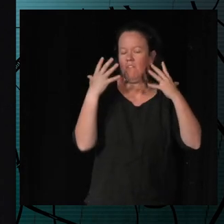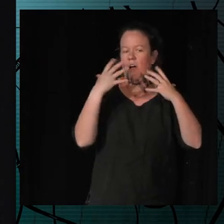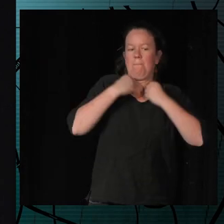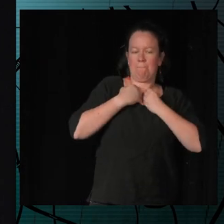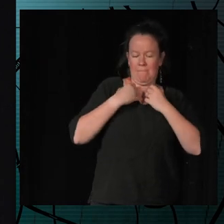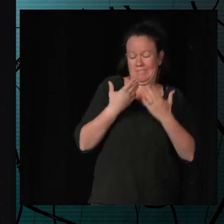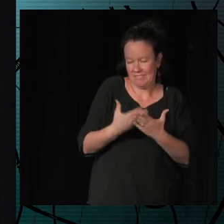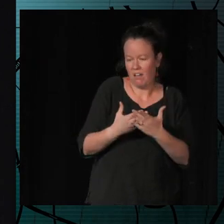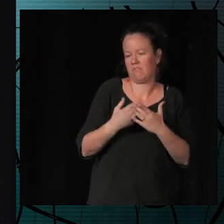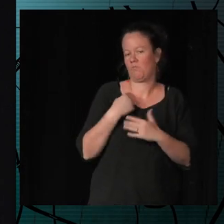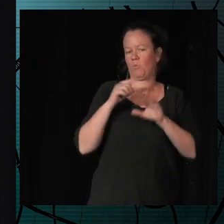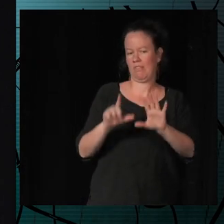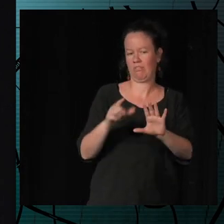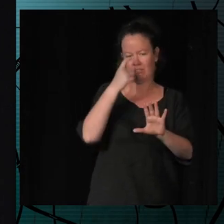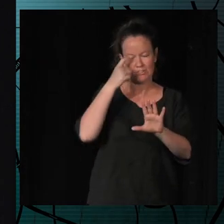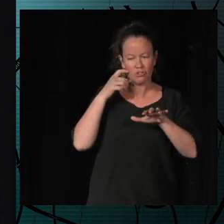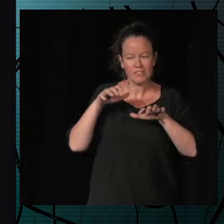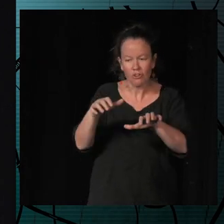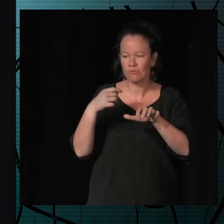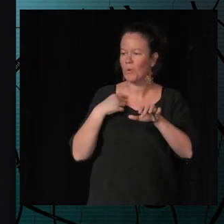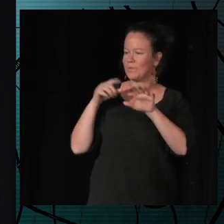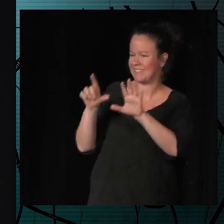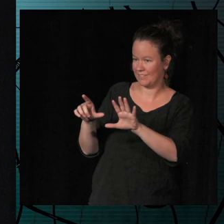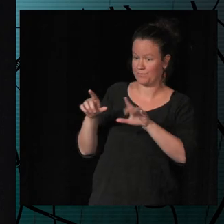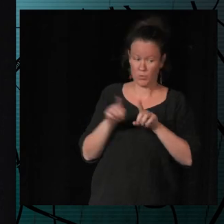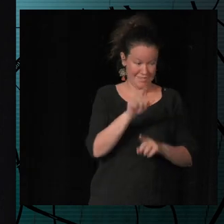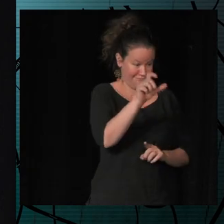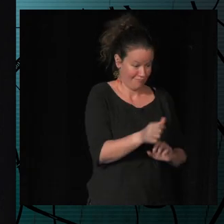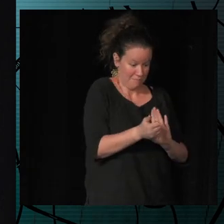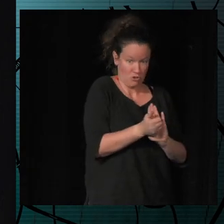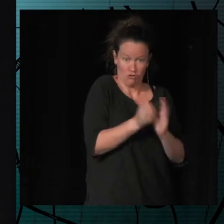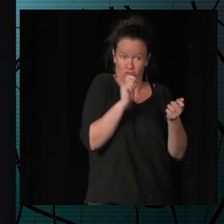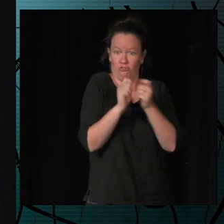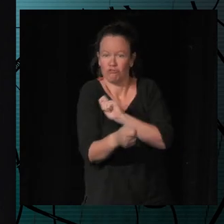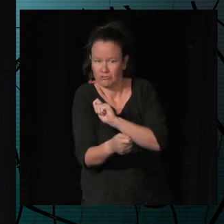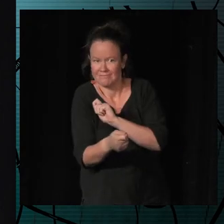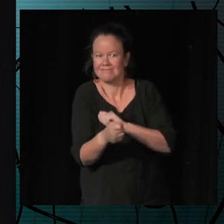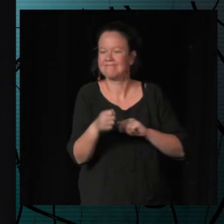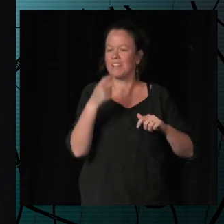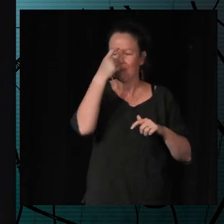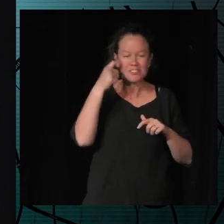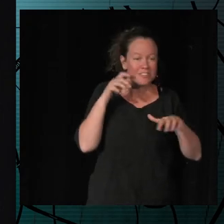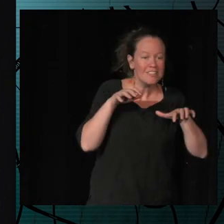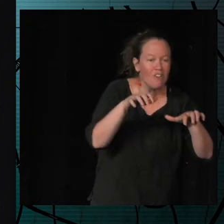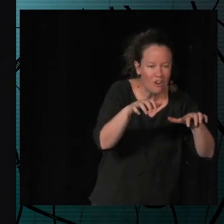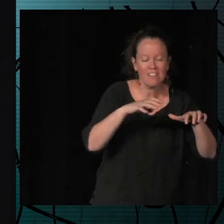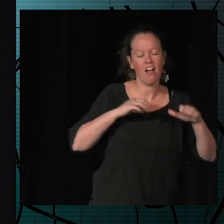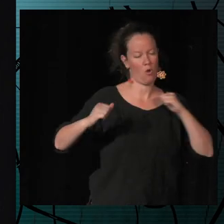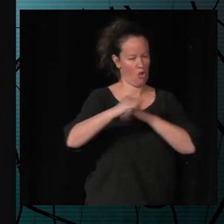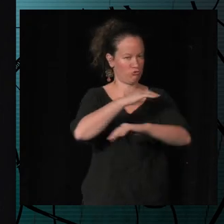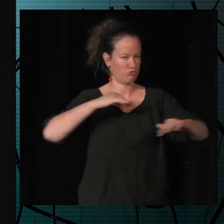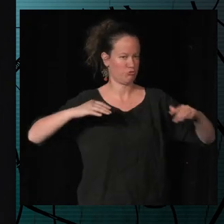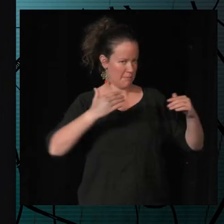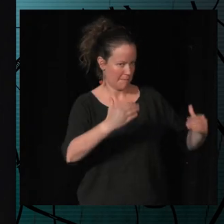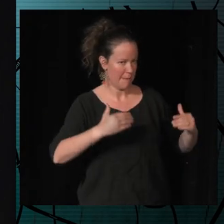habitudes et change aussi de de de personnage il y a aussi une iconisation des des héros dans Resident Evil je parlais du L mais les les